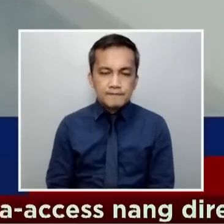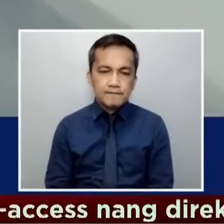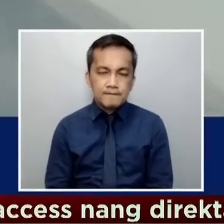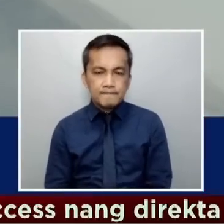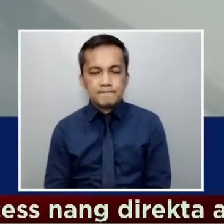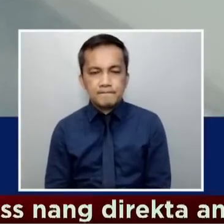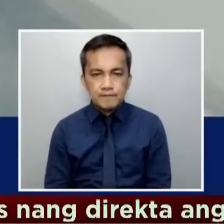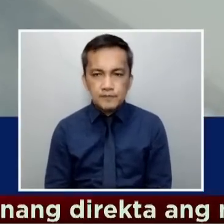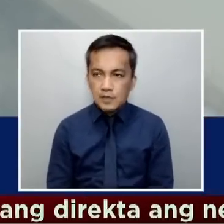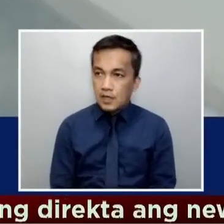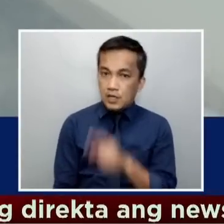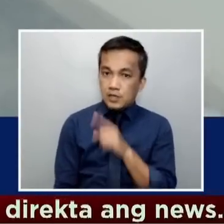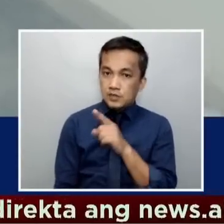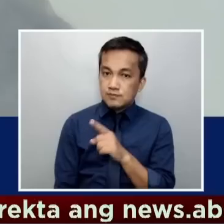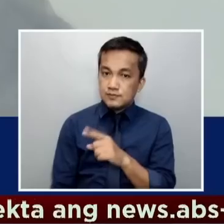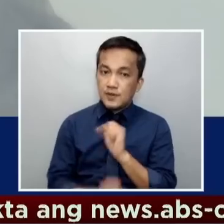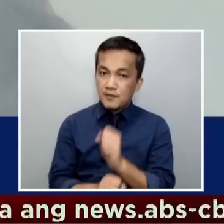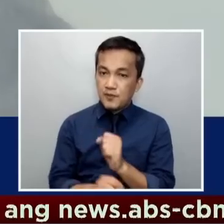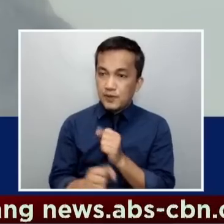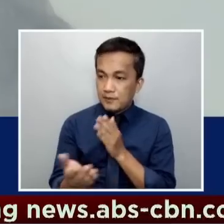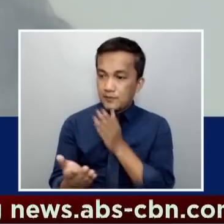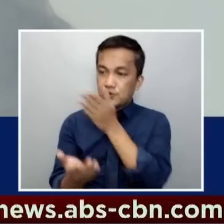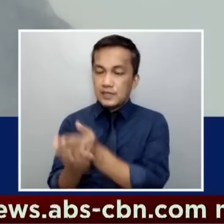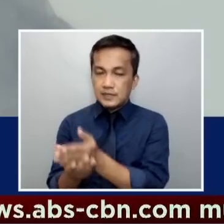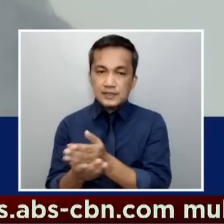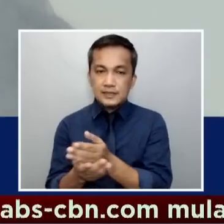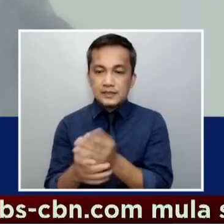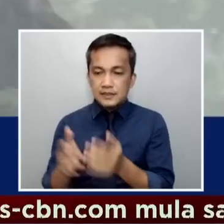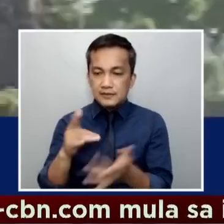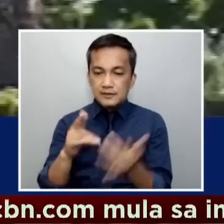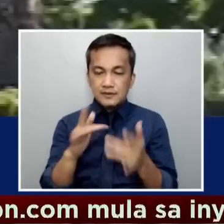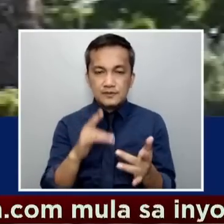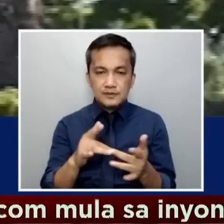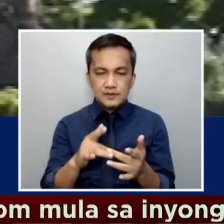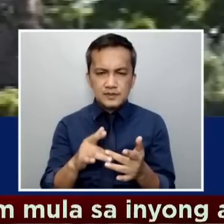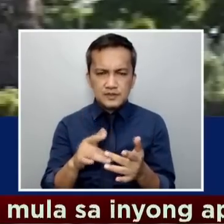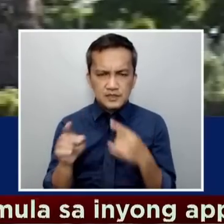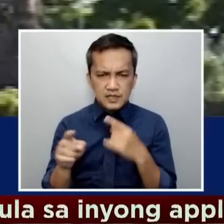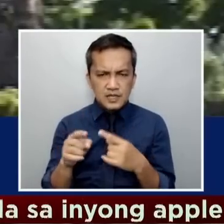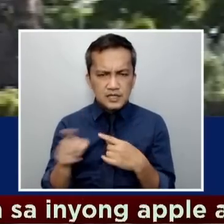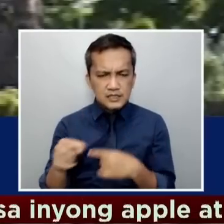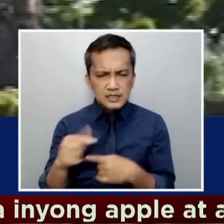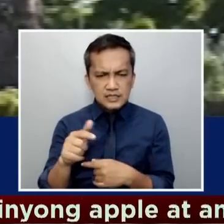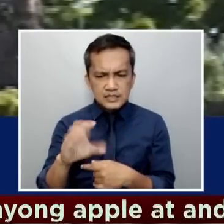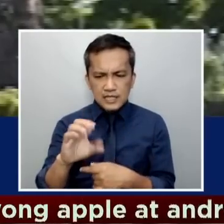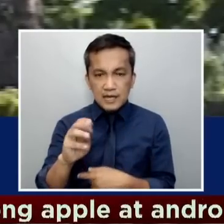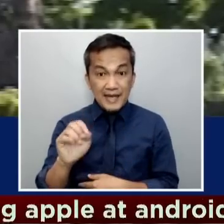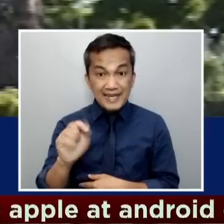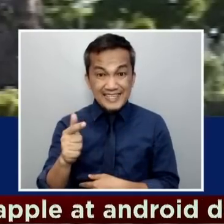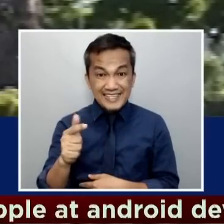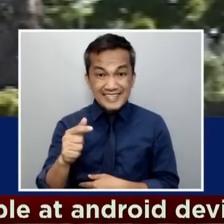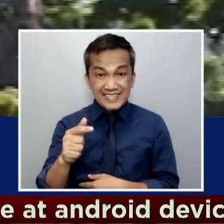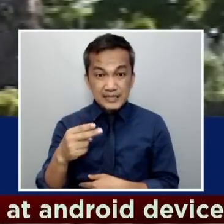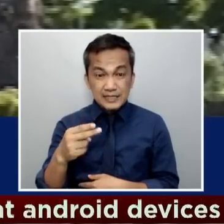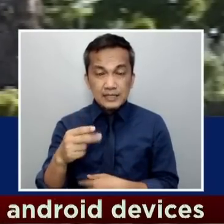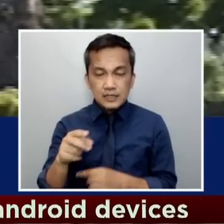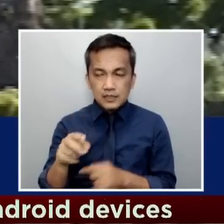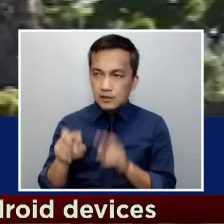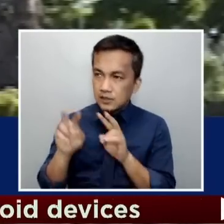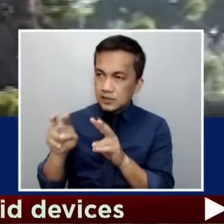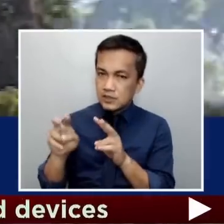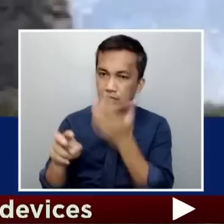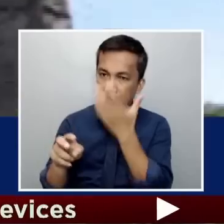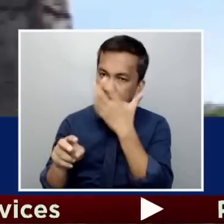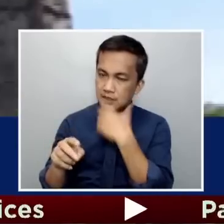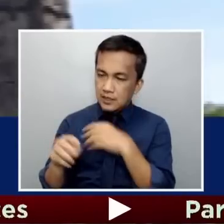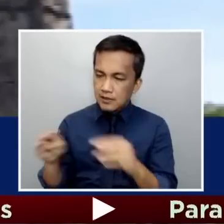Isa sa mga maaaring puntahan ng mga mamamasyal ang Kitwinan Hills sa Kamalig, Albay. Bubungad ang ganda ng Mayon